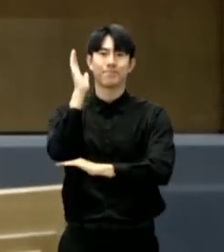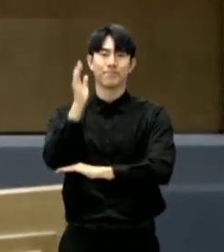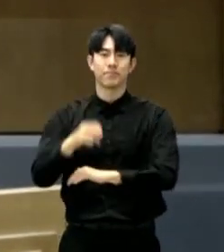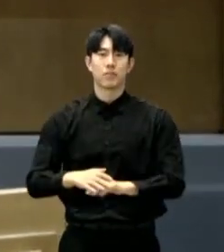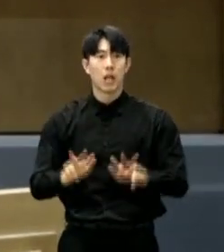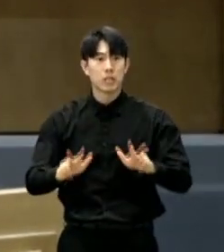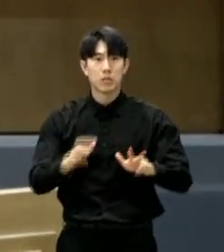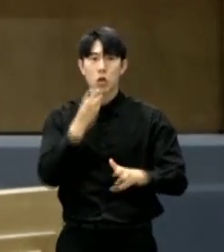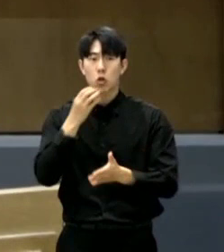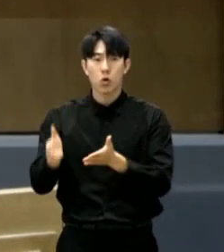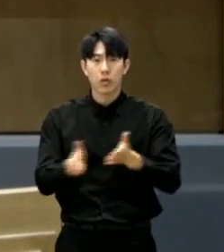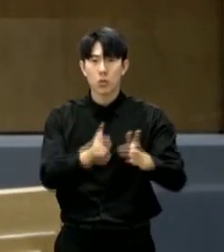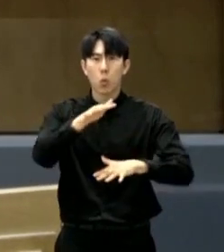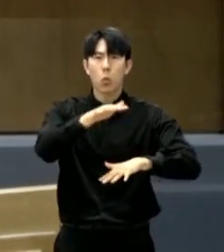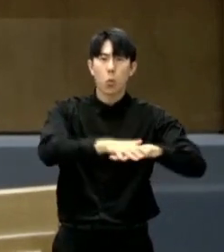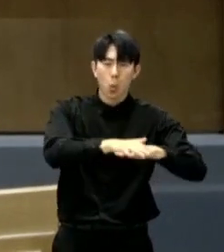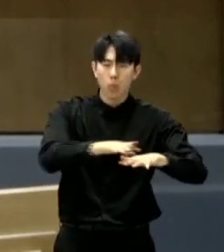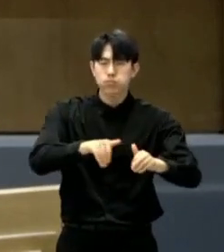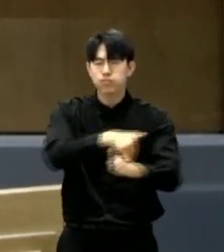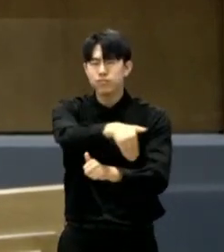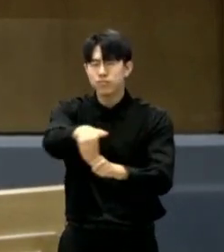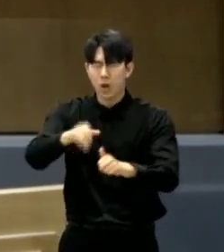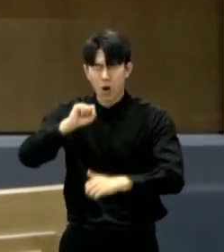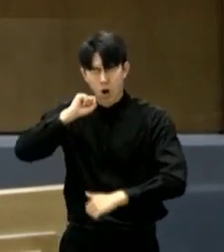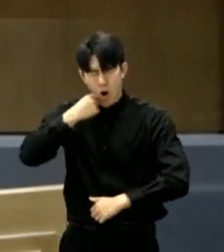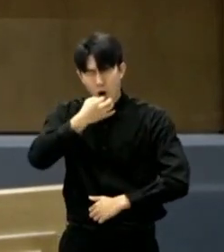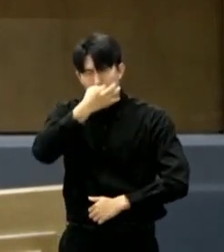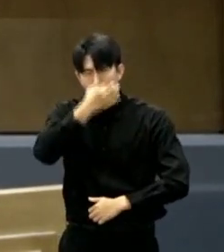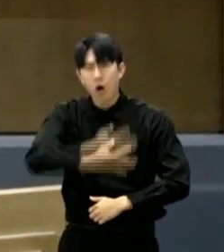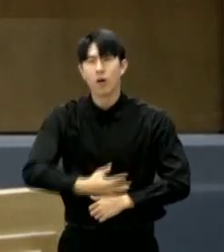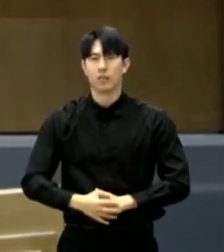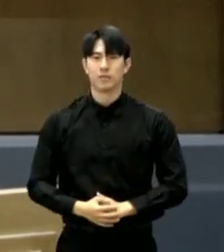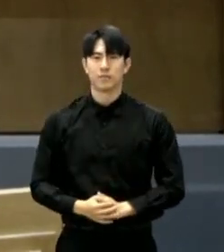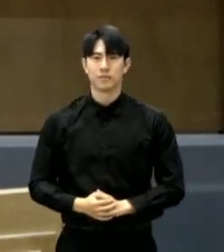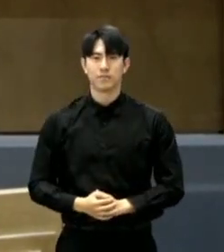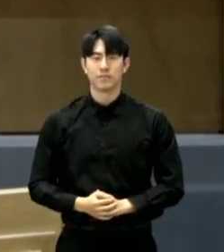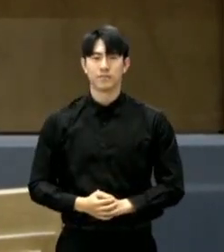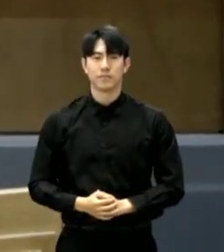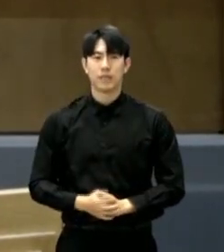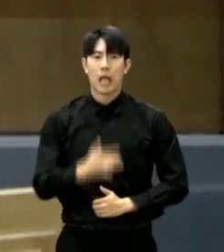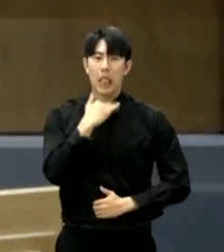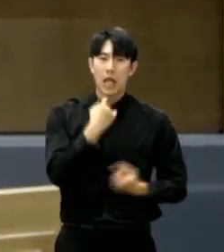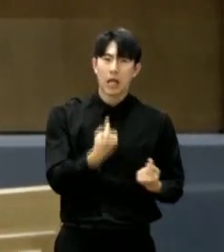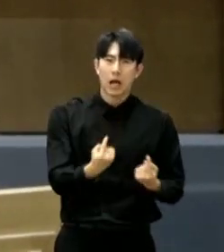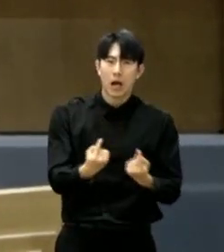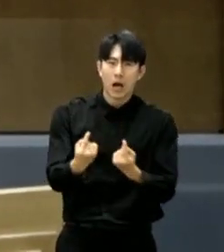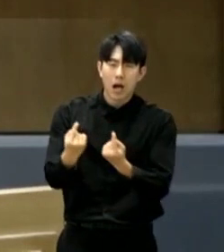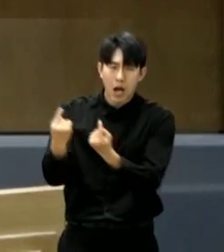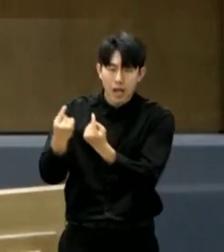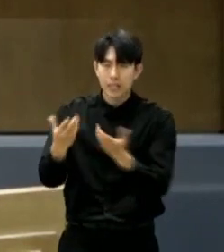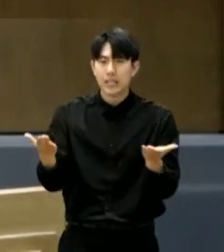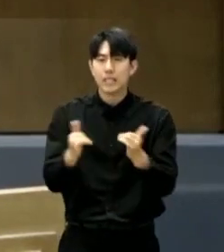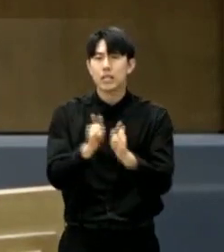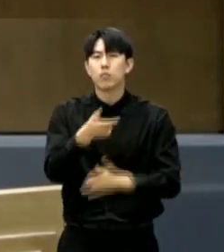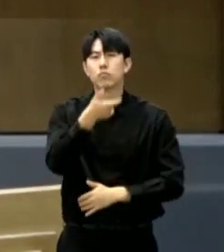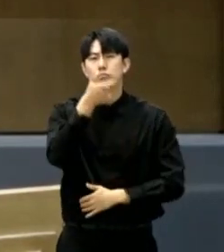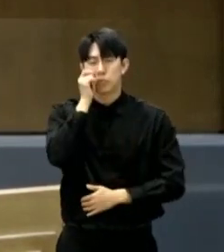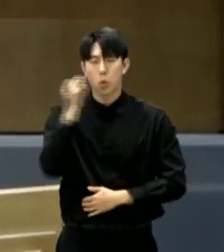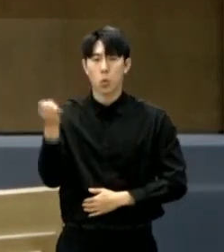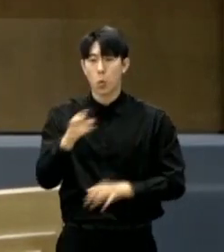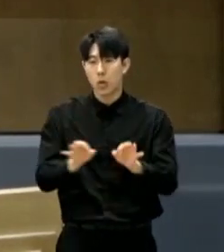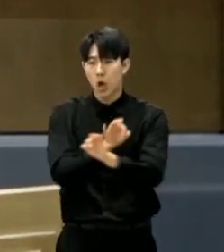현재 경기농업을 비롯한 농업계는 너무나 힘든 상황입니다. 고령화에 따른 농촌 일손 부족과